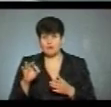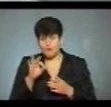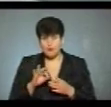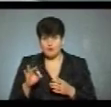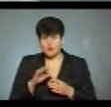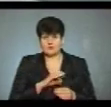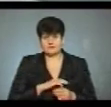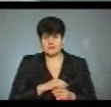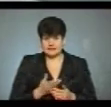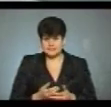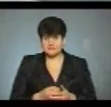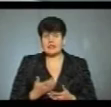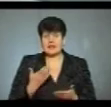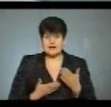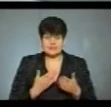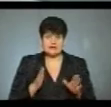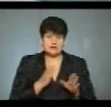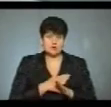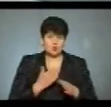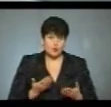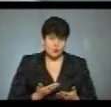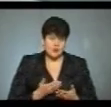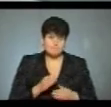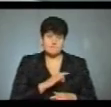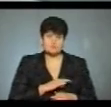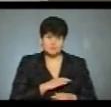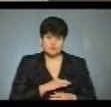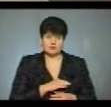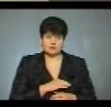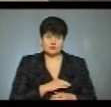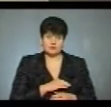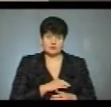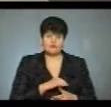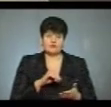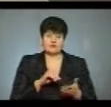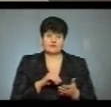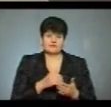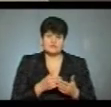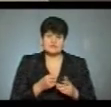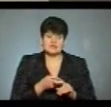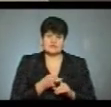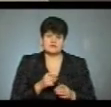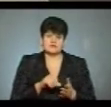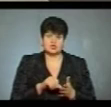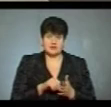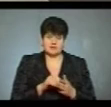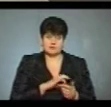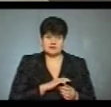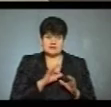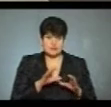гарантії їх діяльності, але доля профспілок в руках самих членів профспілок. Закон про профспілки не